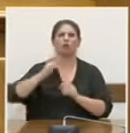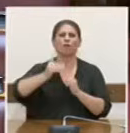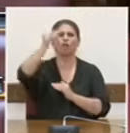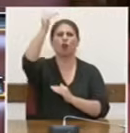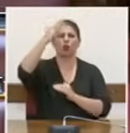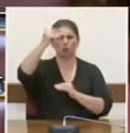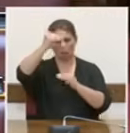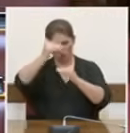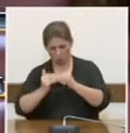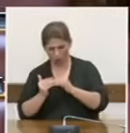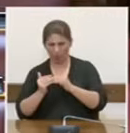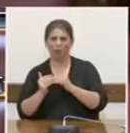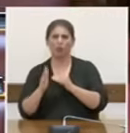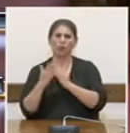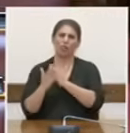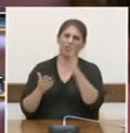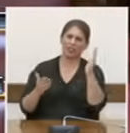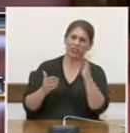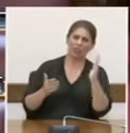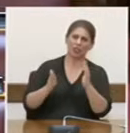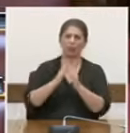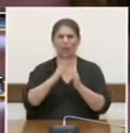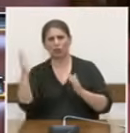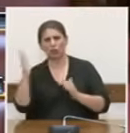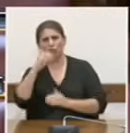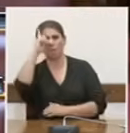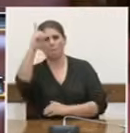νότια, ούτε δυτική, ούτε ανατολική.